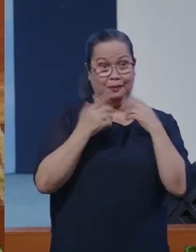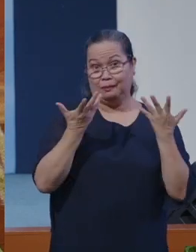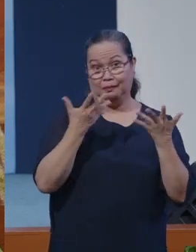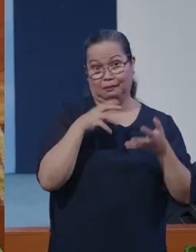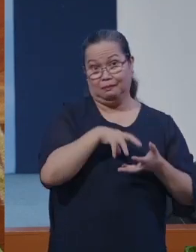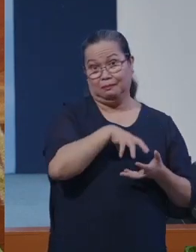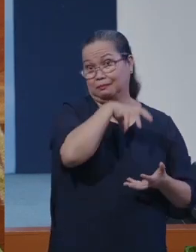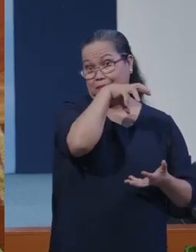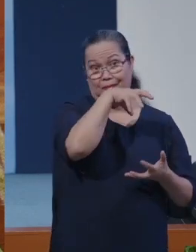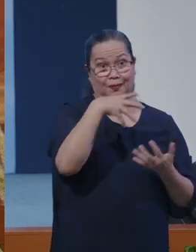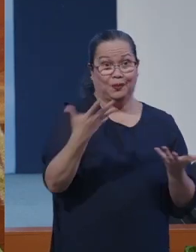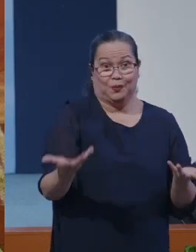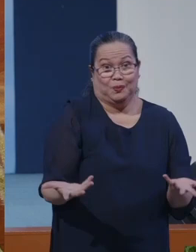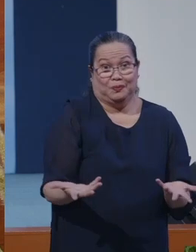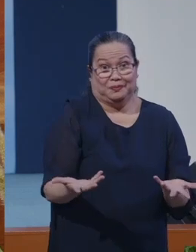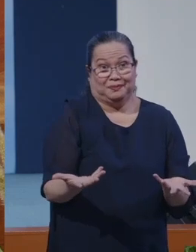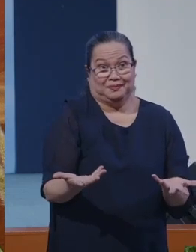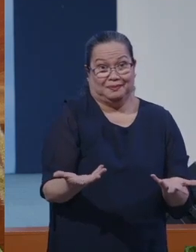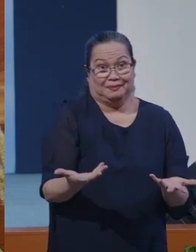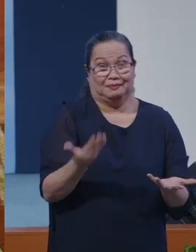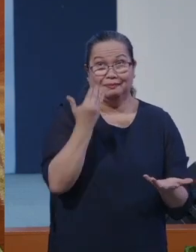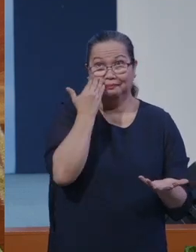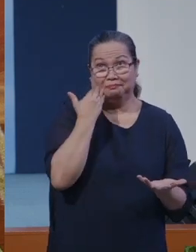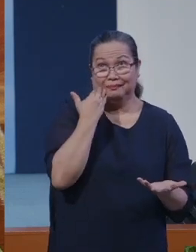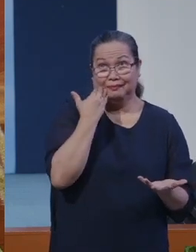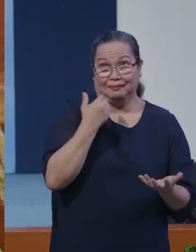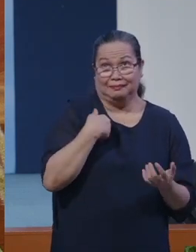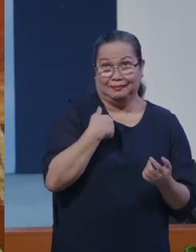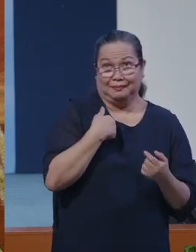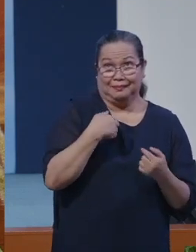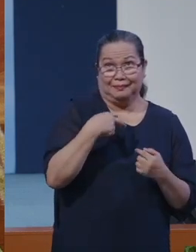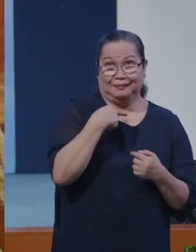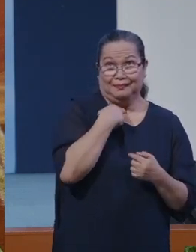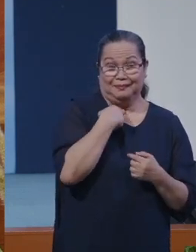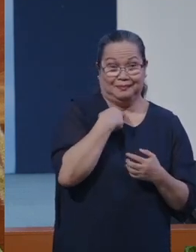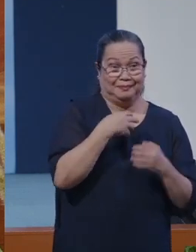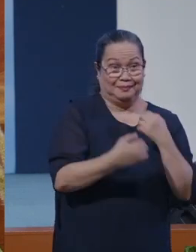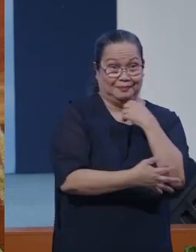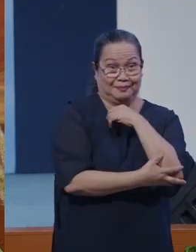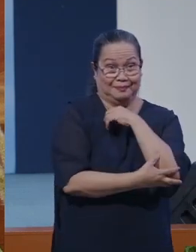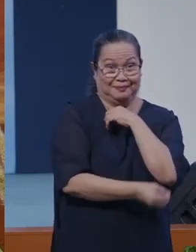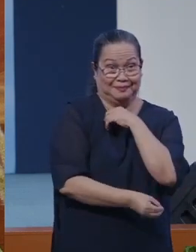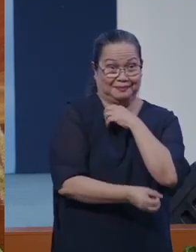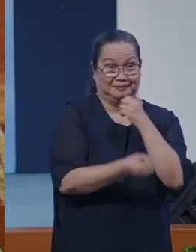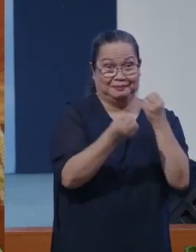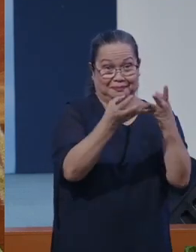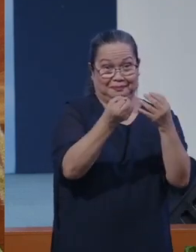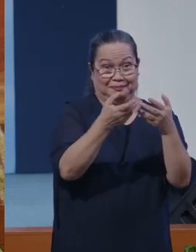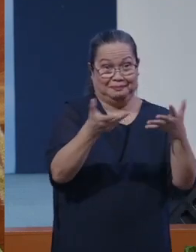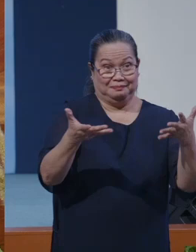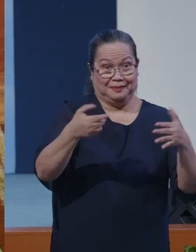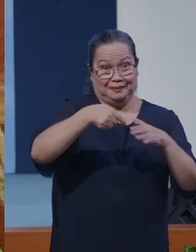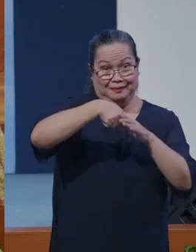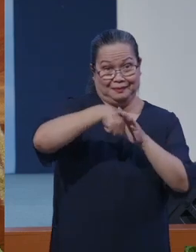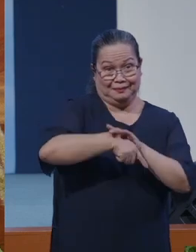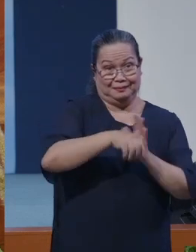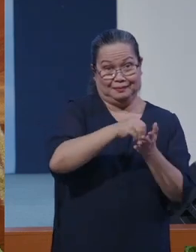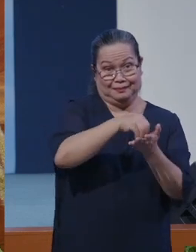Paano kung nagkukulang ang aming tinatangkilik? Katulad ng marami, nababaon sa